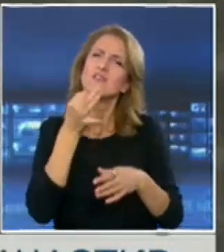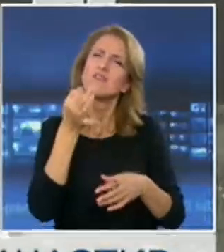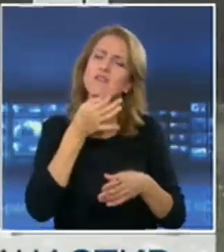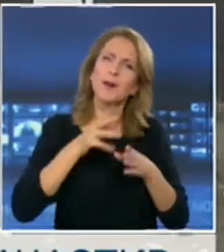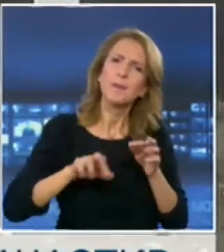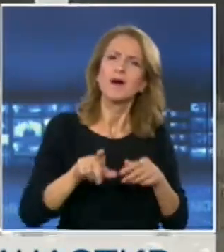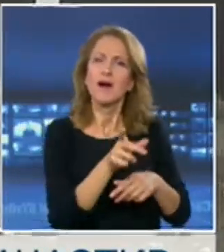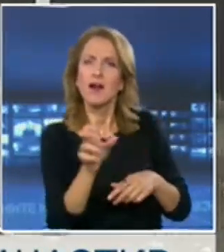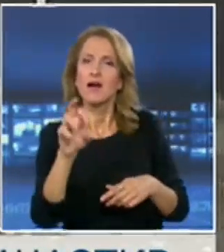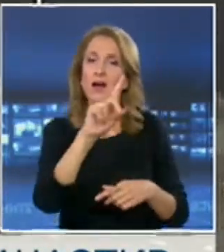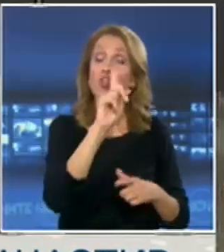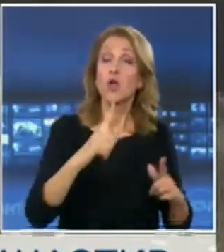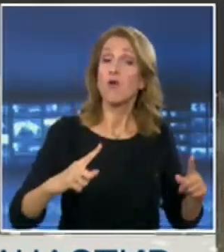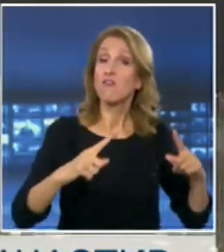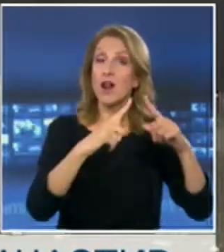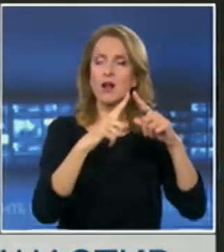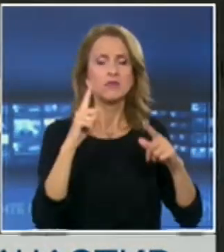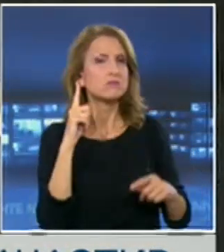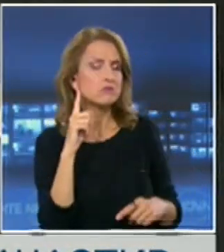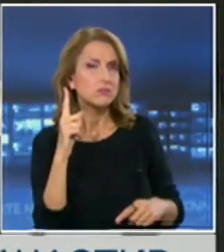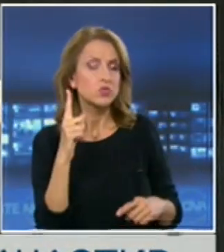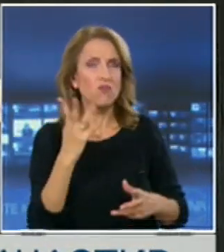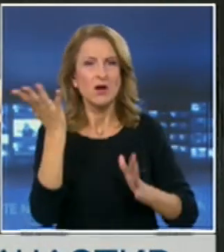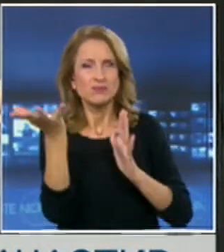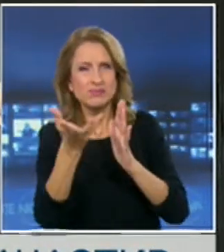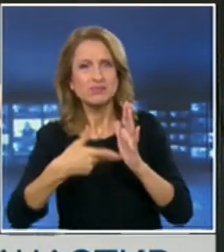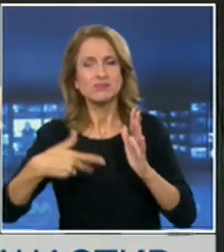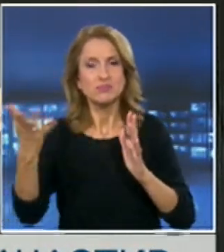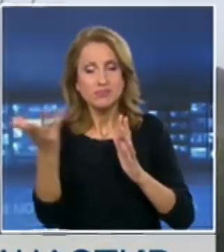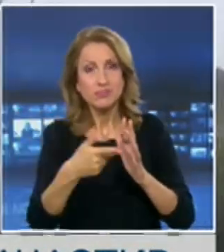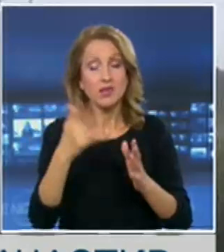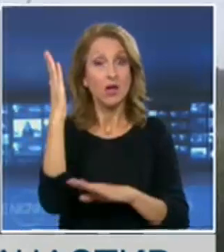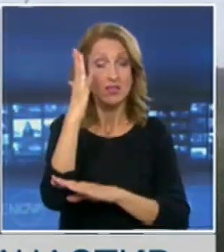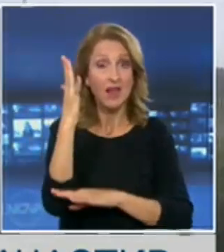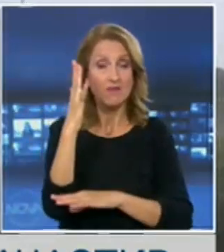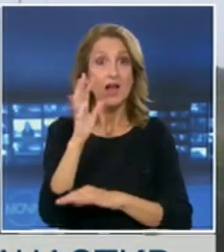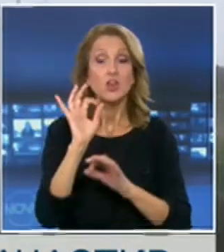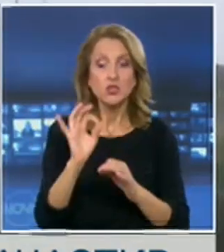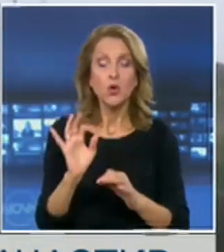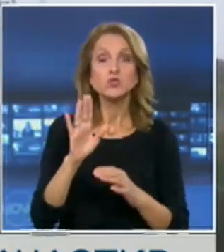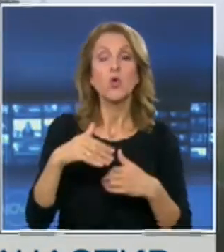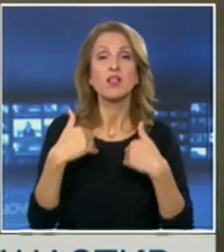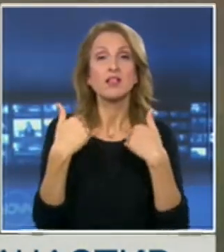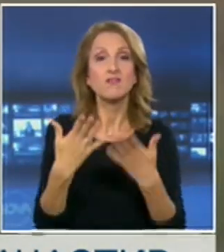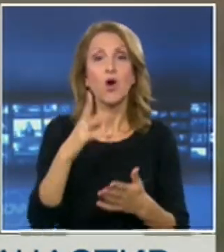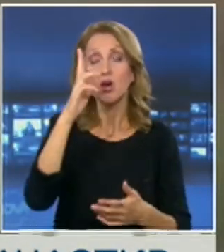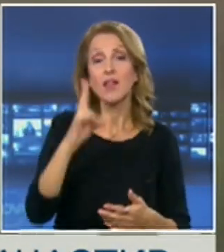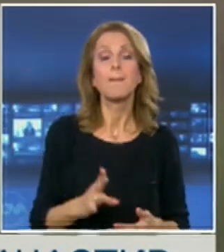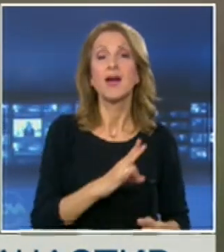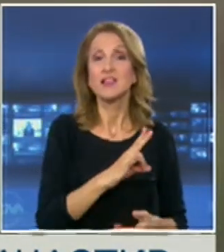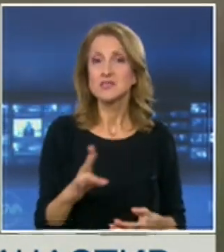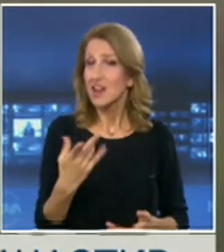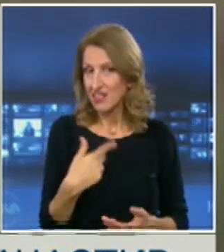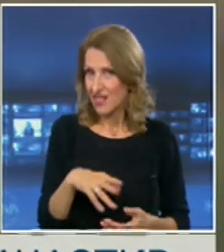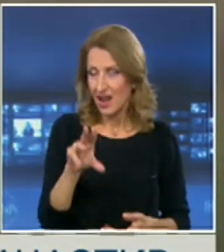до върха, където е манастира, и чуват звук на резачки за дърва, който идва от двора на Божията обител. Нали полицаите